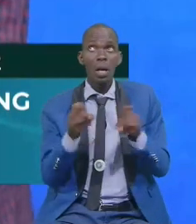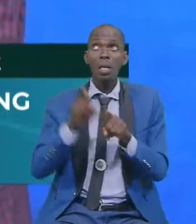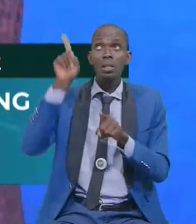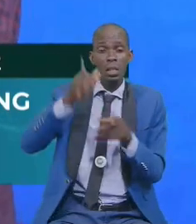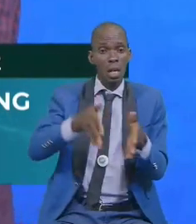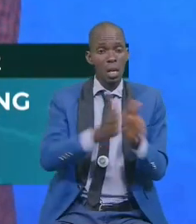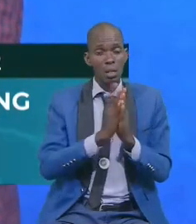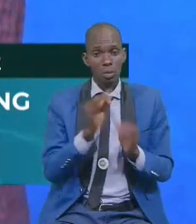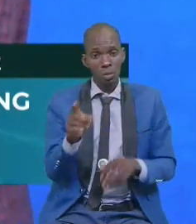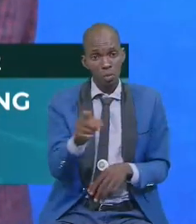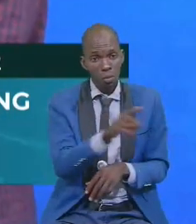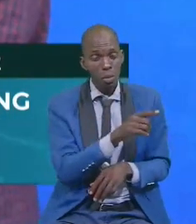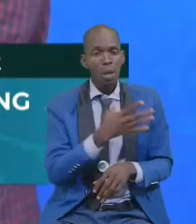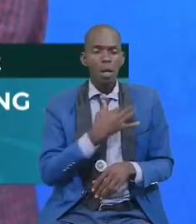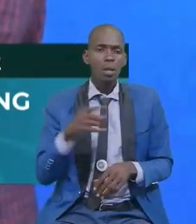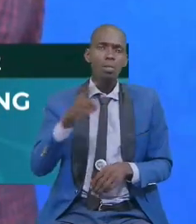demandé,